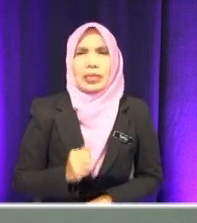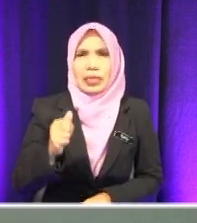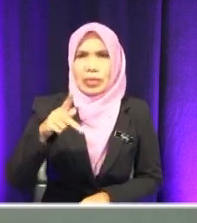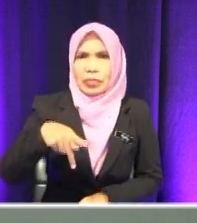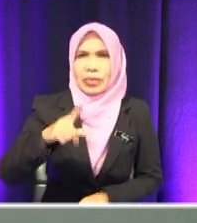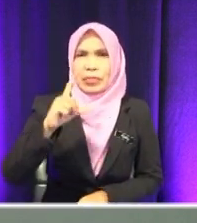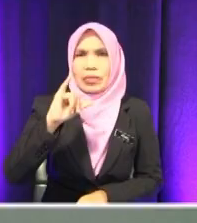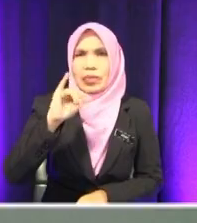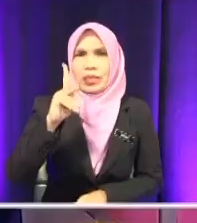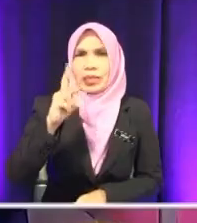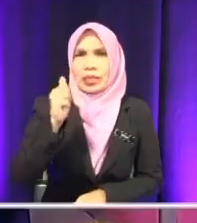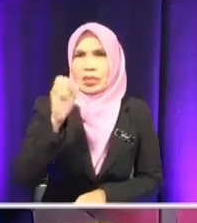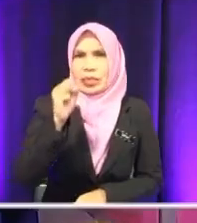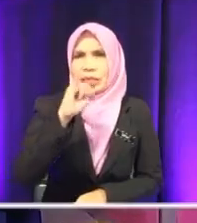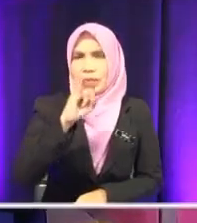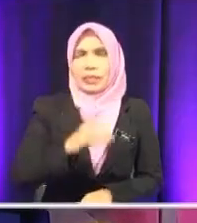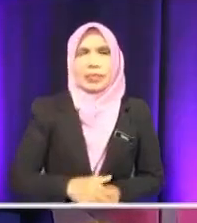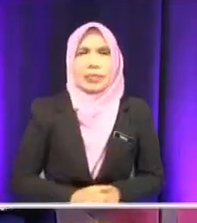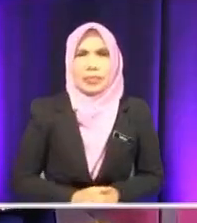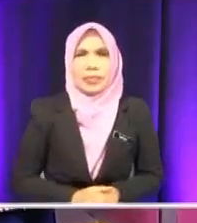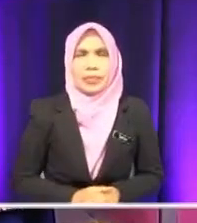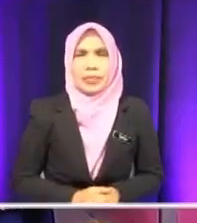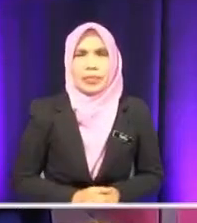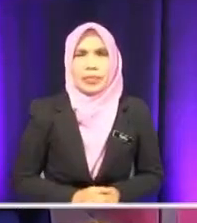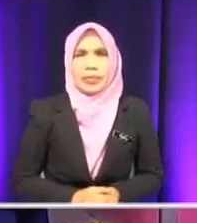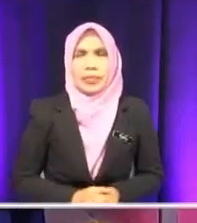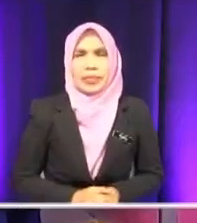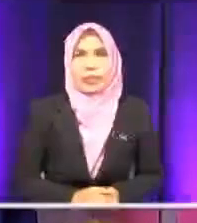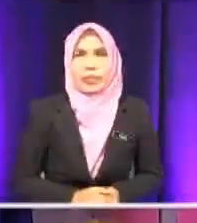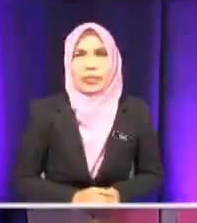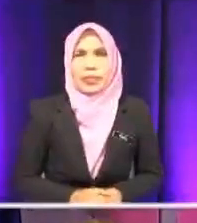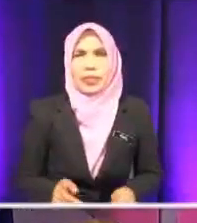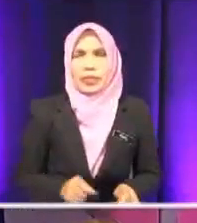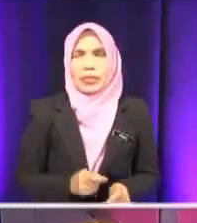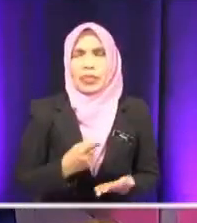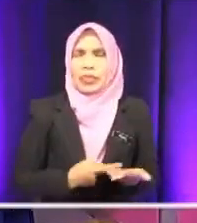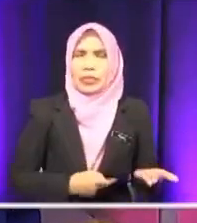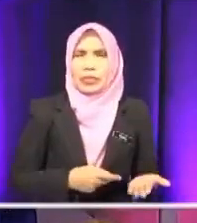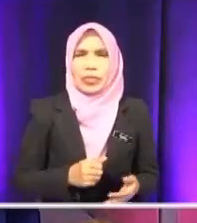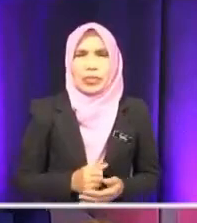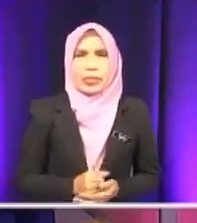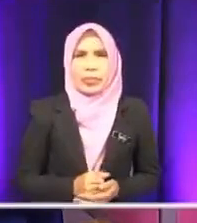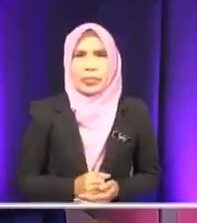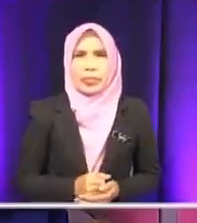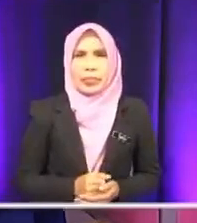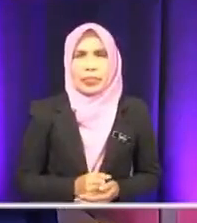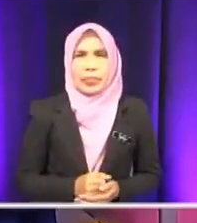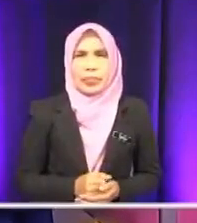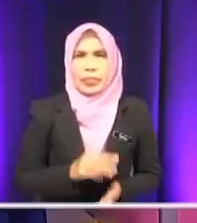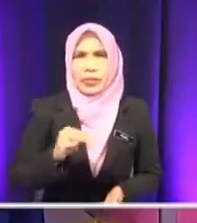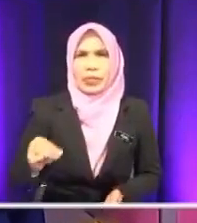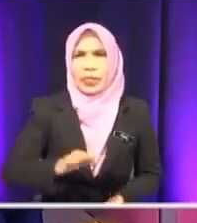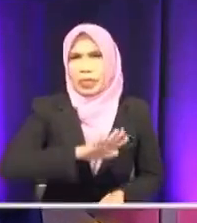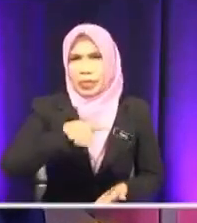selain daripada anak-anak sekolah yang lebih kepada memahami tapi apapun murid-murid semua sebelum masuk